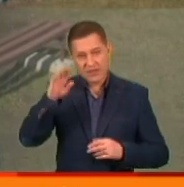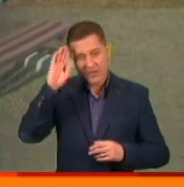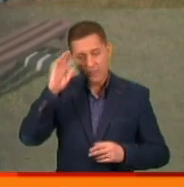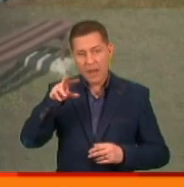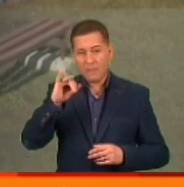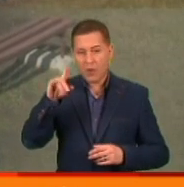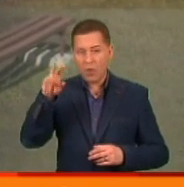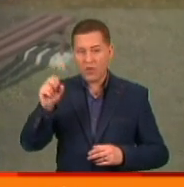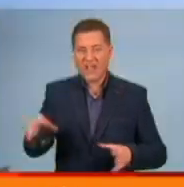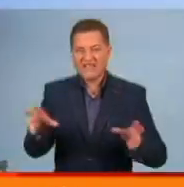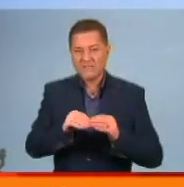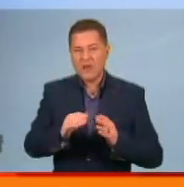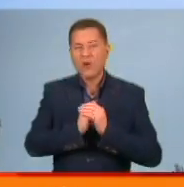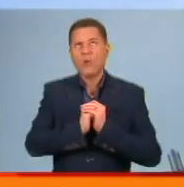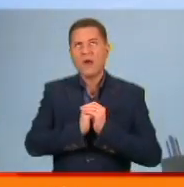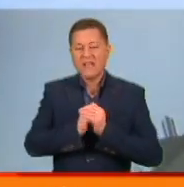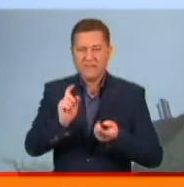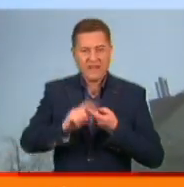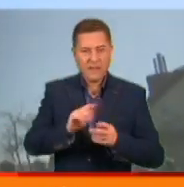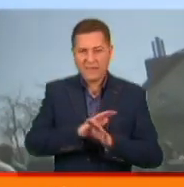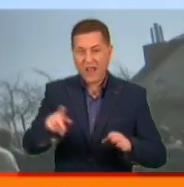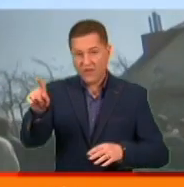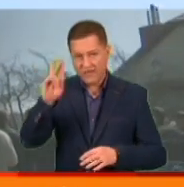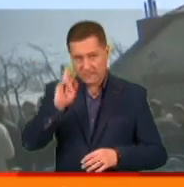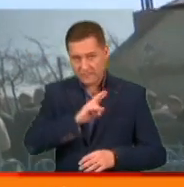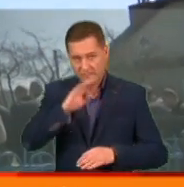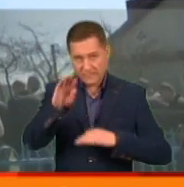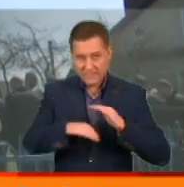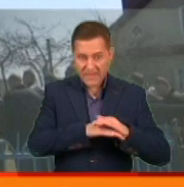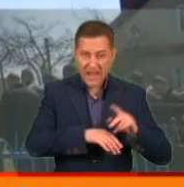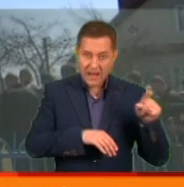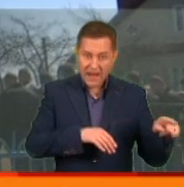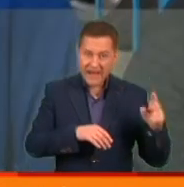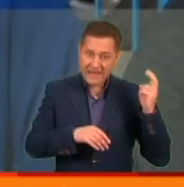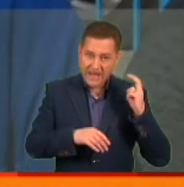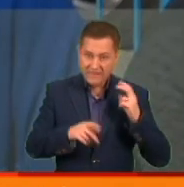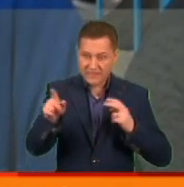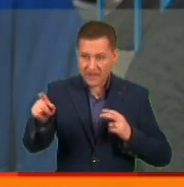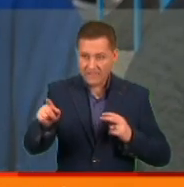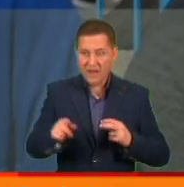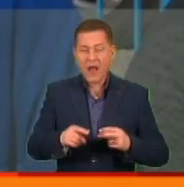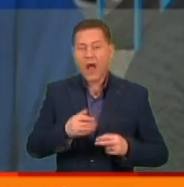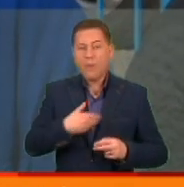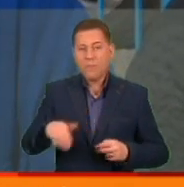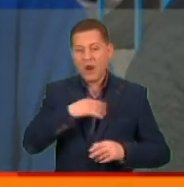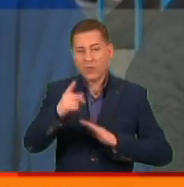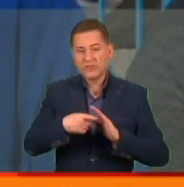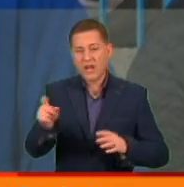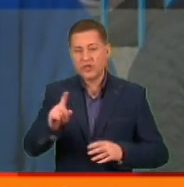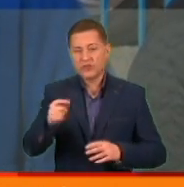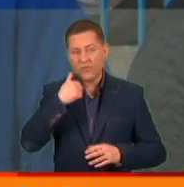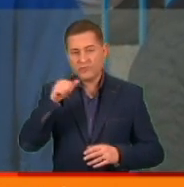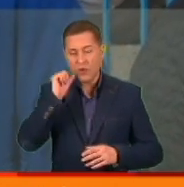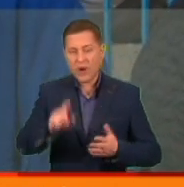Та до спільної молитви не приєднується. Він парафіянин патріархату Київського. По каналах ми знали, що вони учора